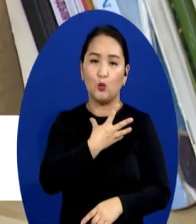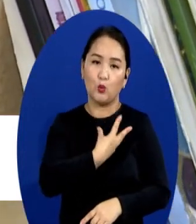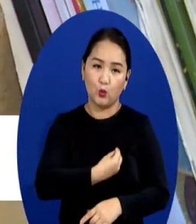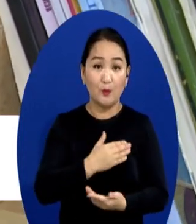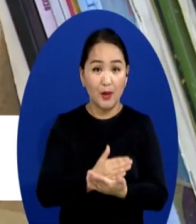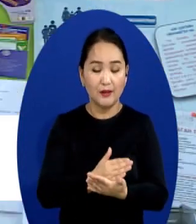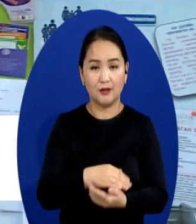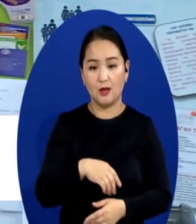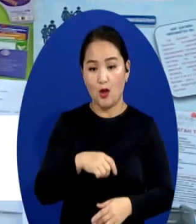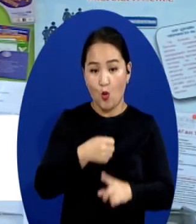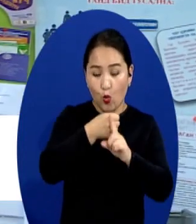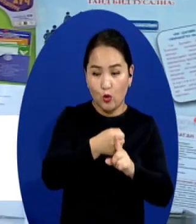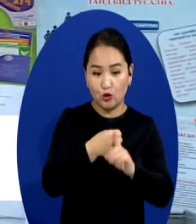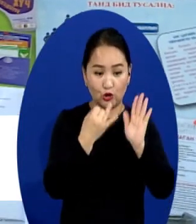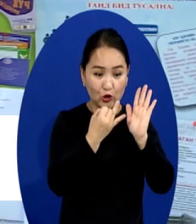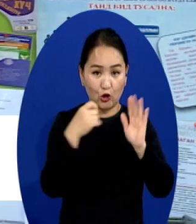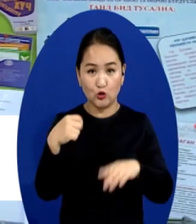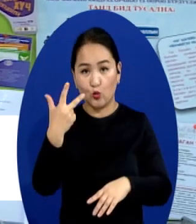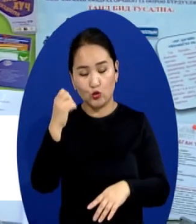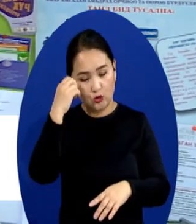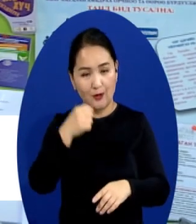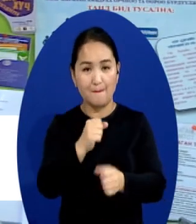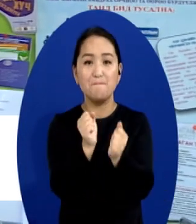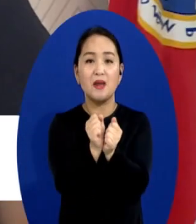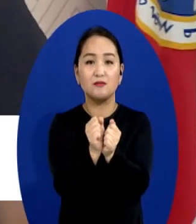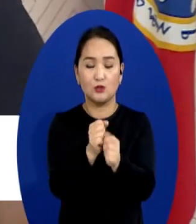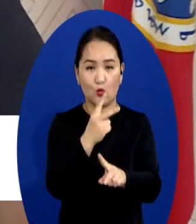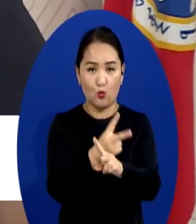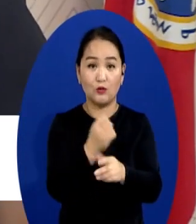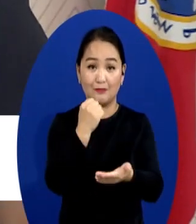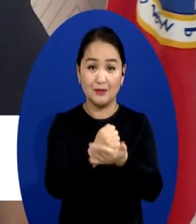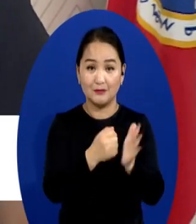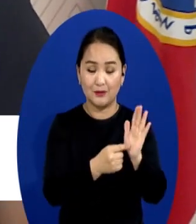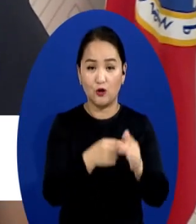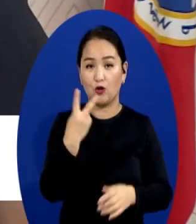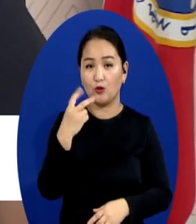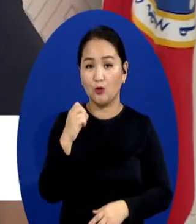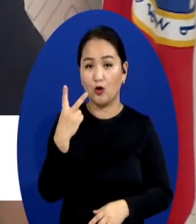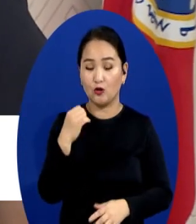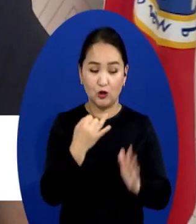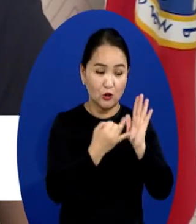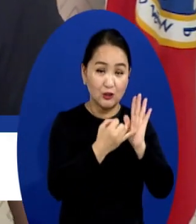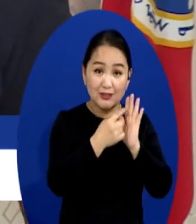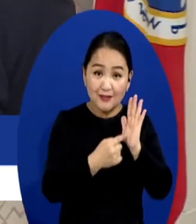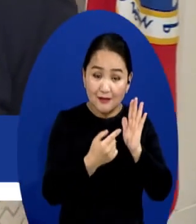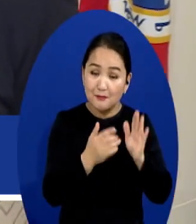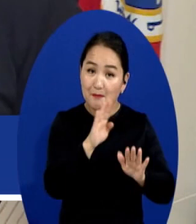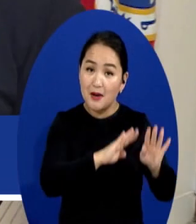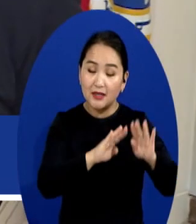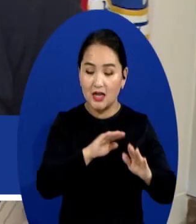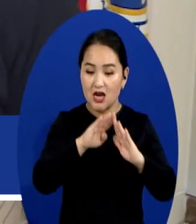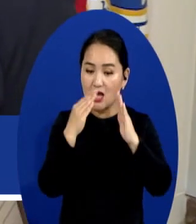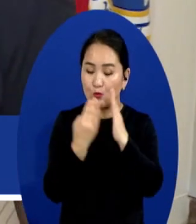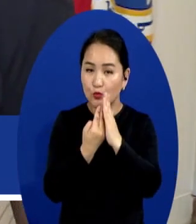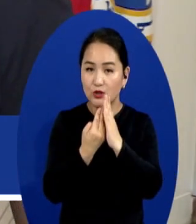хүчирхийлэгчдийг 7-оос 30 хоног баривчилдаг хуультай болсон юм а. 2020 эхний 7 сарын байдлаар бол гэр бүл хүчирхийллийн шинжтэй зөрчил